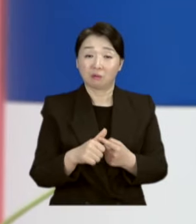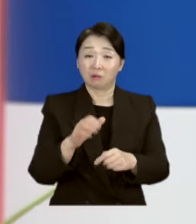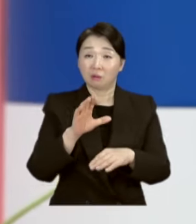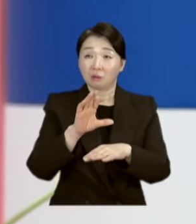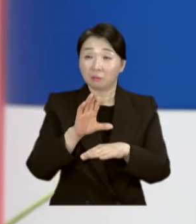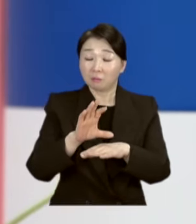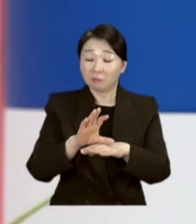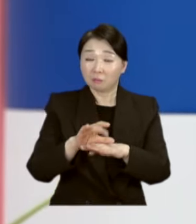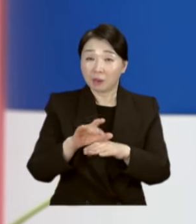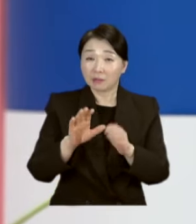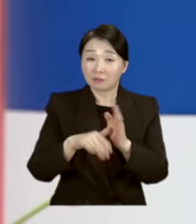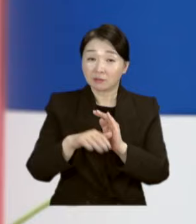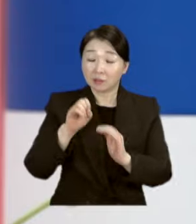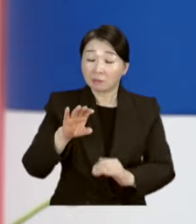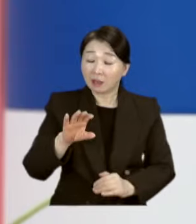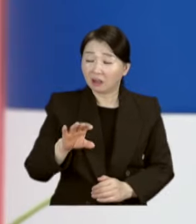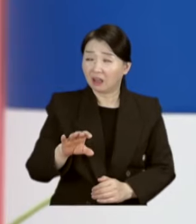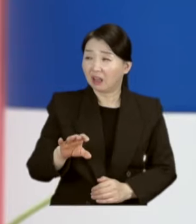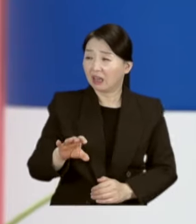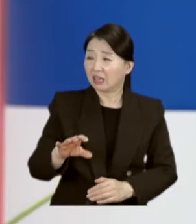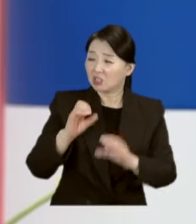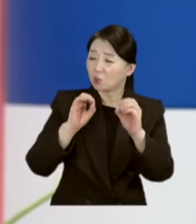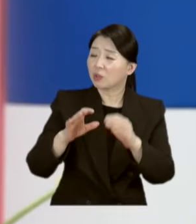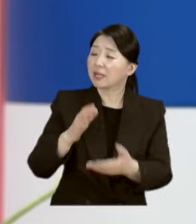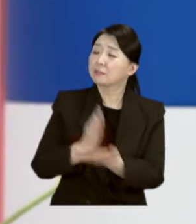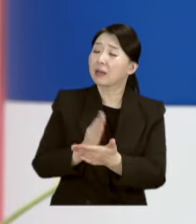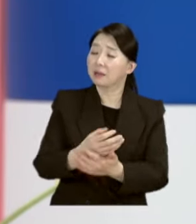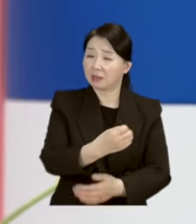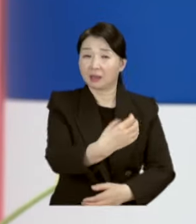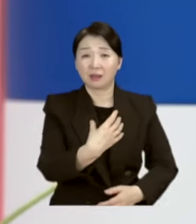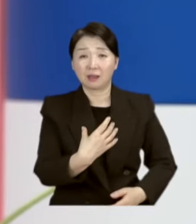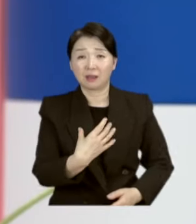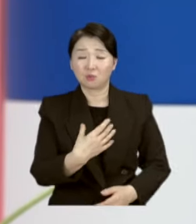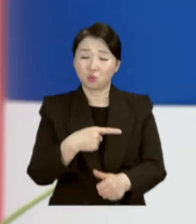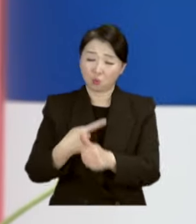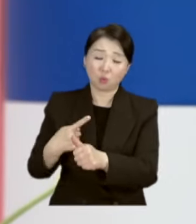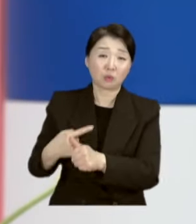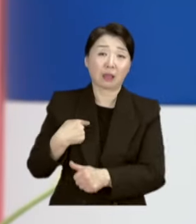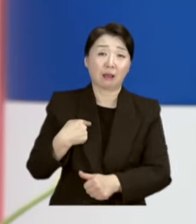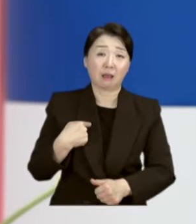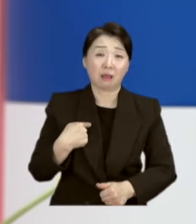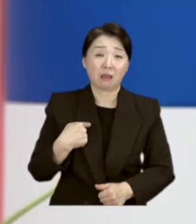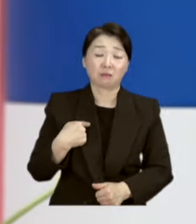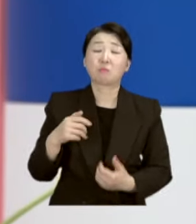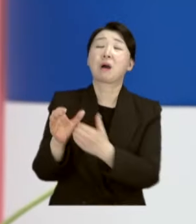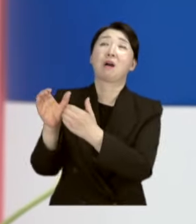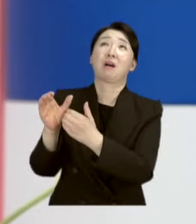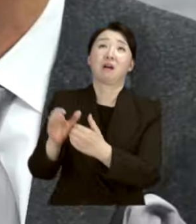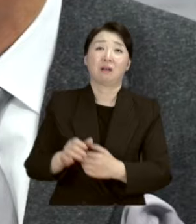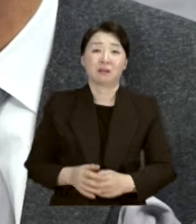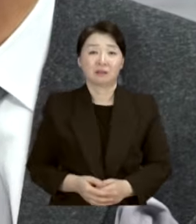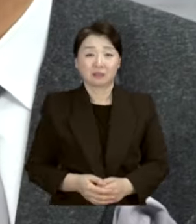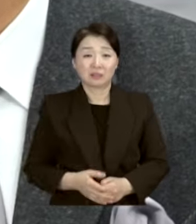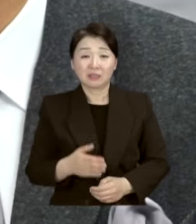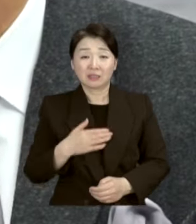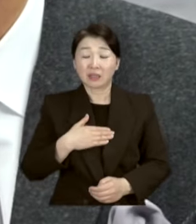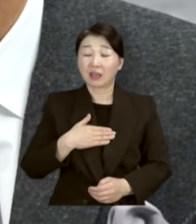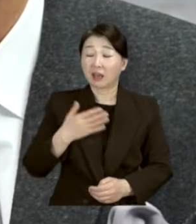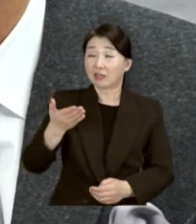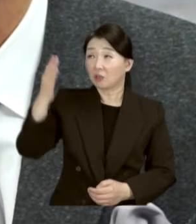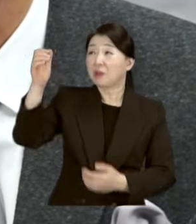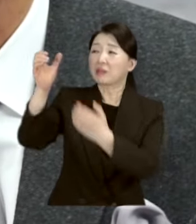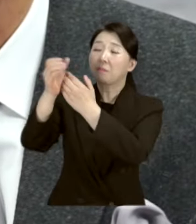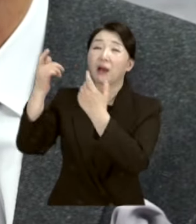방송에서 다 당황스럽지만 전도 좀 그만하라고 제 앞에서 이렇게 막 욕을 하면서 막 대드는 거. 내가